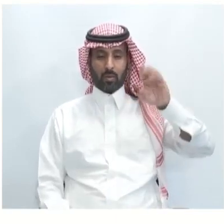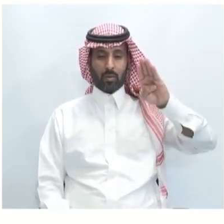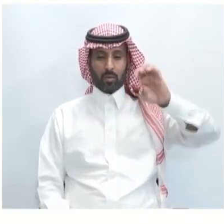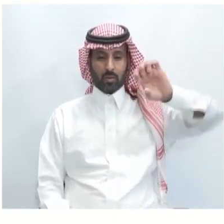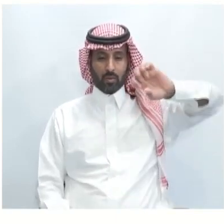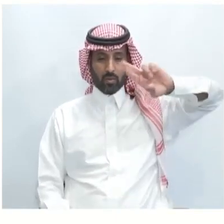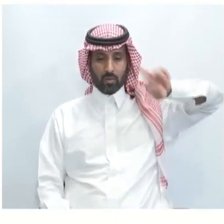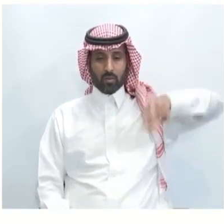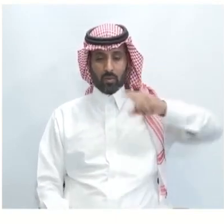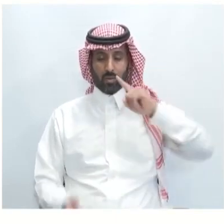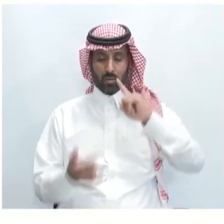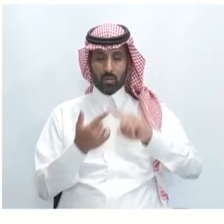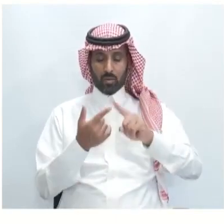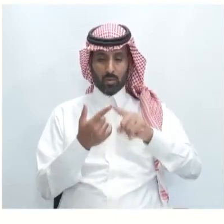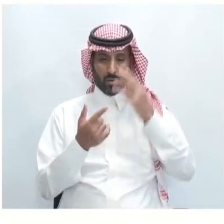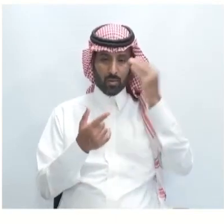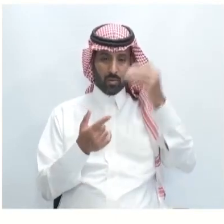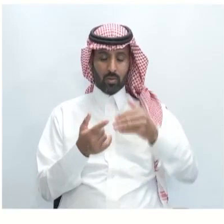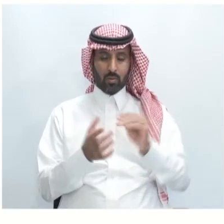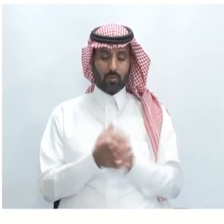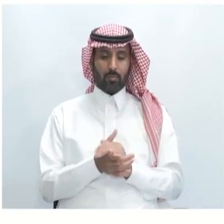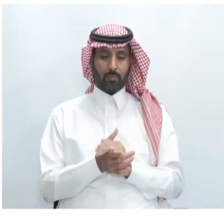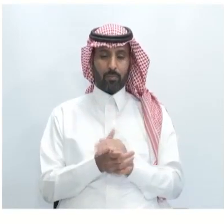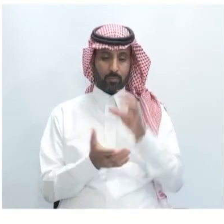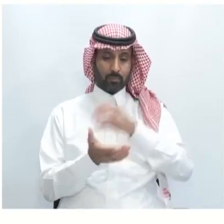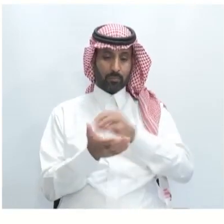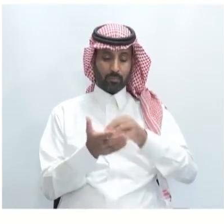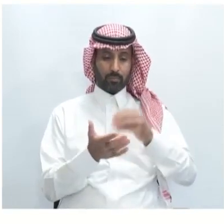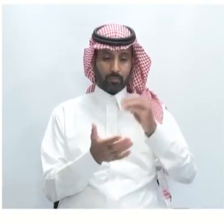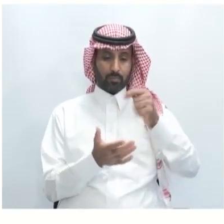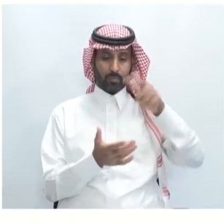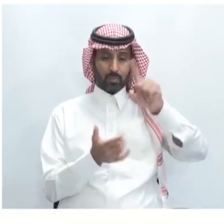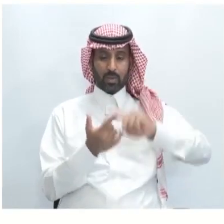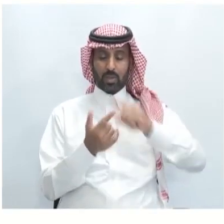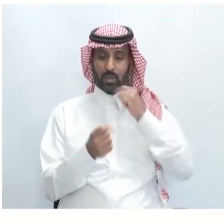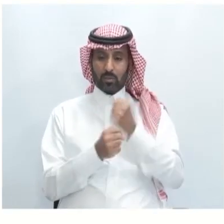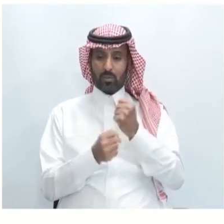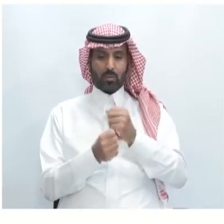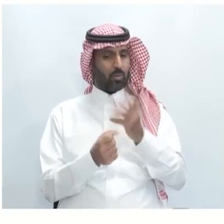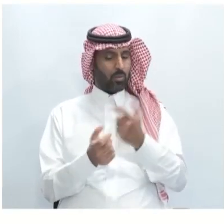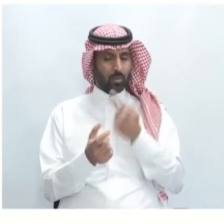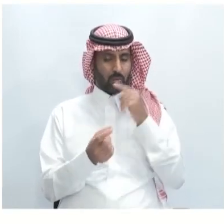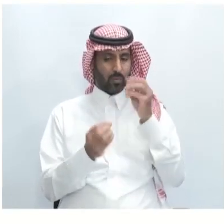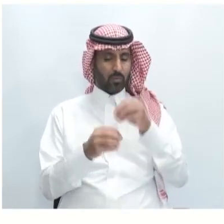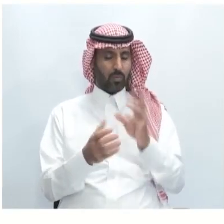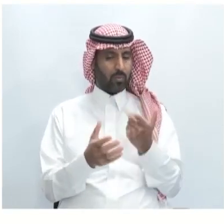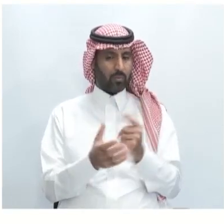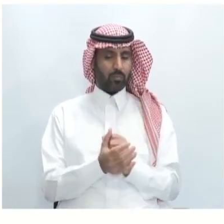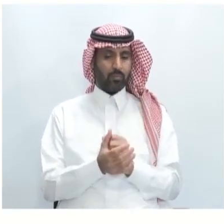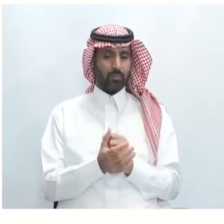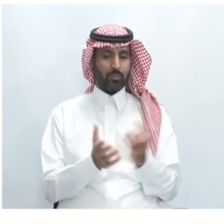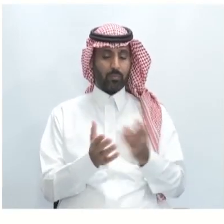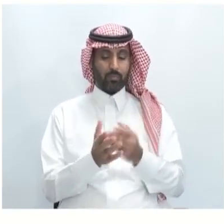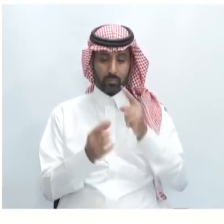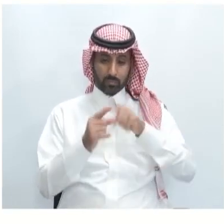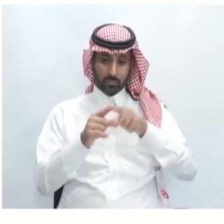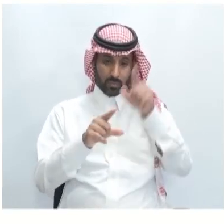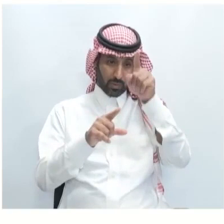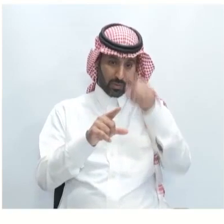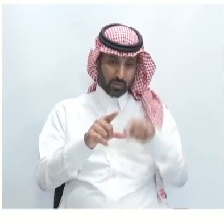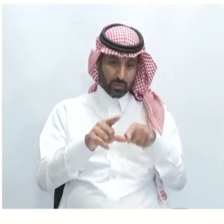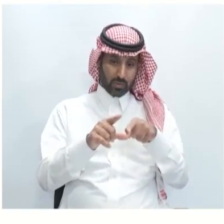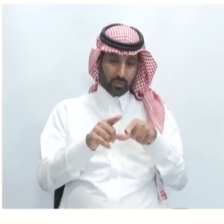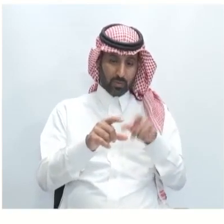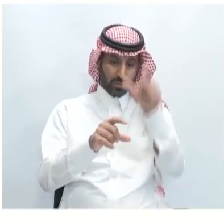للجلوكوز هنا لدينا مثل مثال على هذه المجموعات بالنسبه للمجموعه الوظيفيه ماذا يوجد في في مجموعه الوظيف بالسلسله المفتوحه